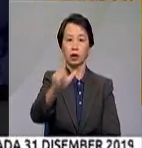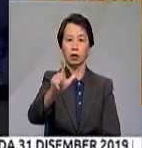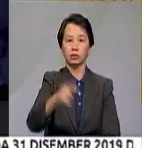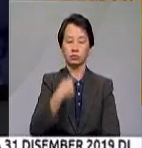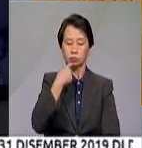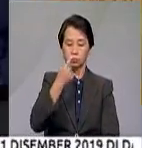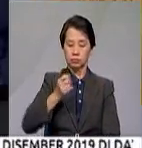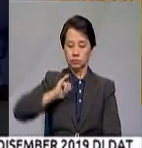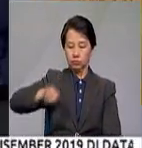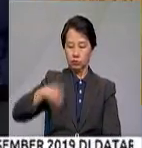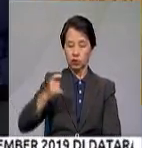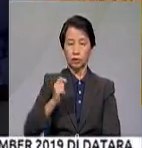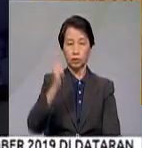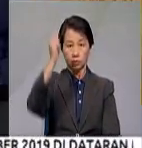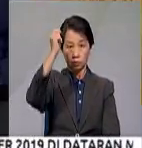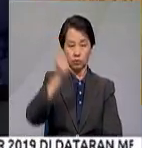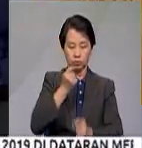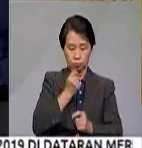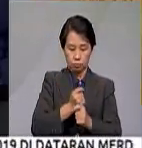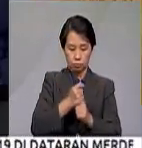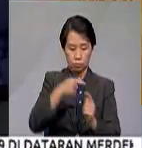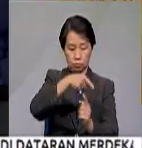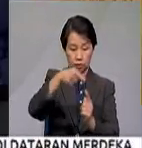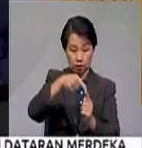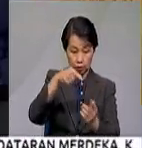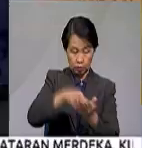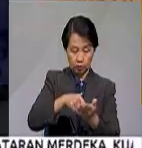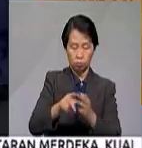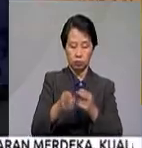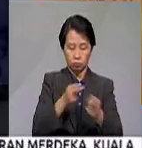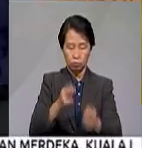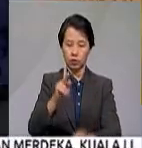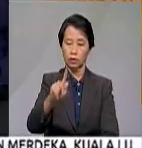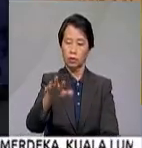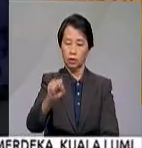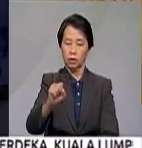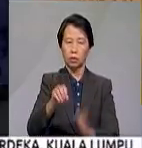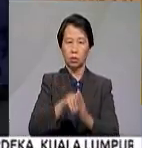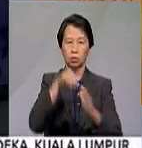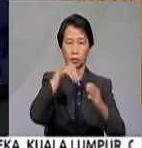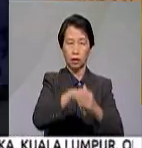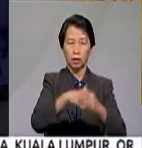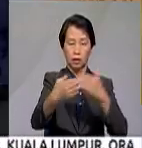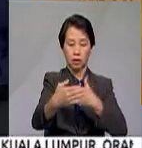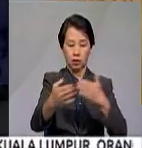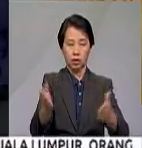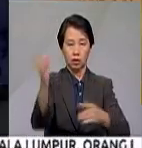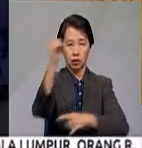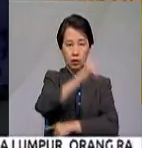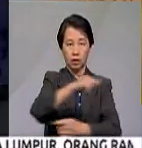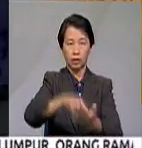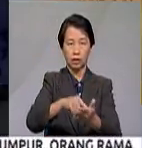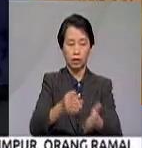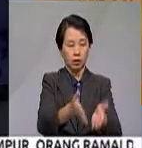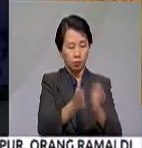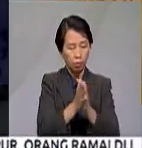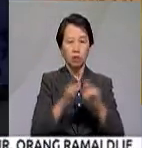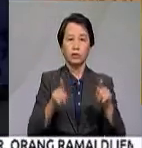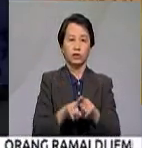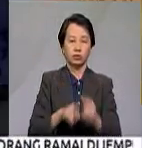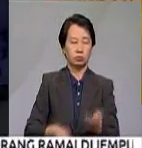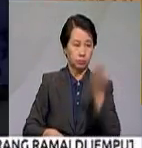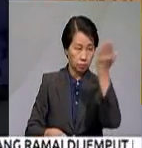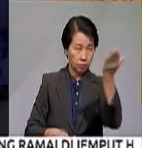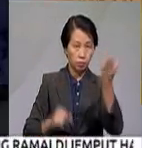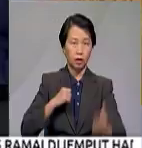Tinggi Kwee Chiu Soon menetapkan tarikh itu semasa pengurusan kes di dalam kamar hari ini. Permohonan sama turut